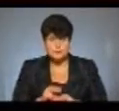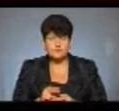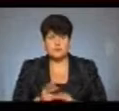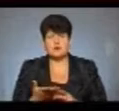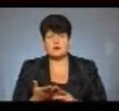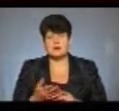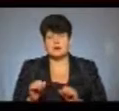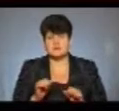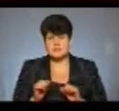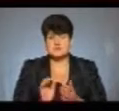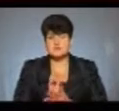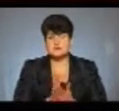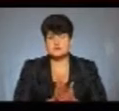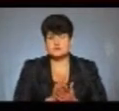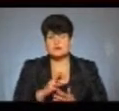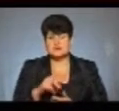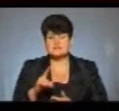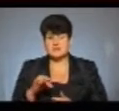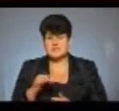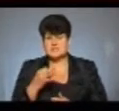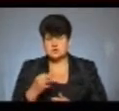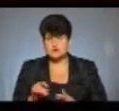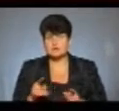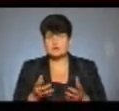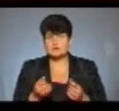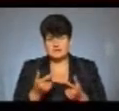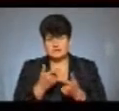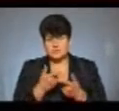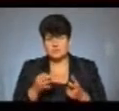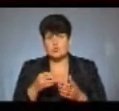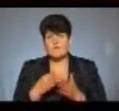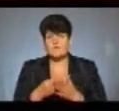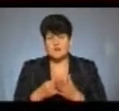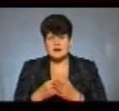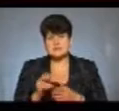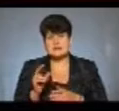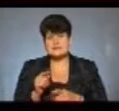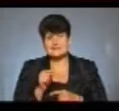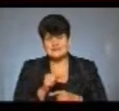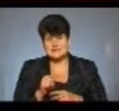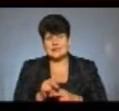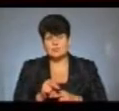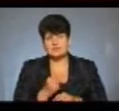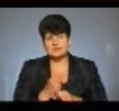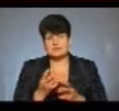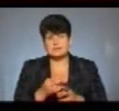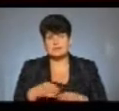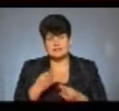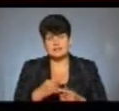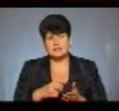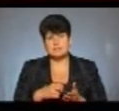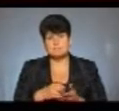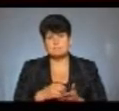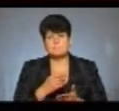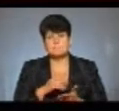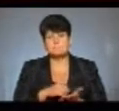прес-служби Тернопільської міськради Мар'яна Зварич повідомила, аби отримати інформацію про вартість цих ремонтних робіт, треба подати письмовий інформаційний